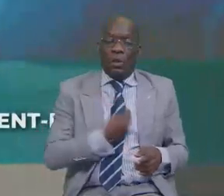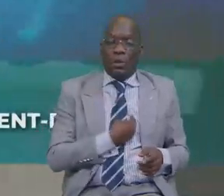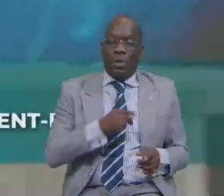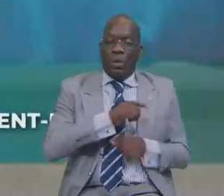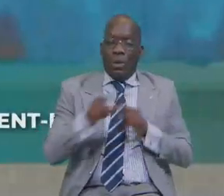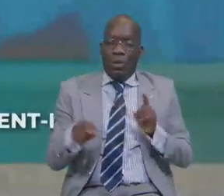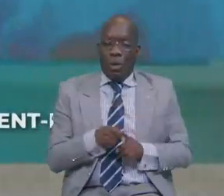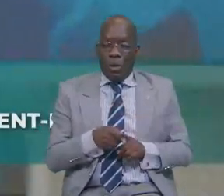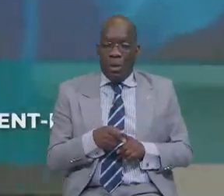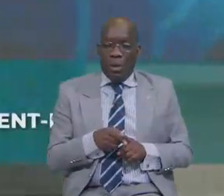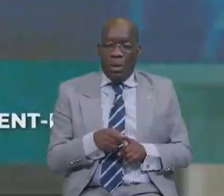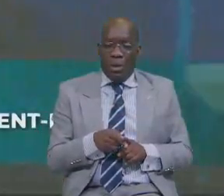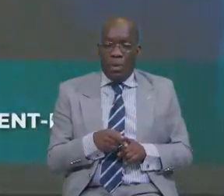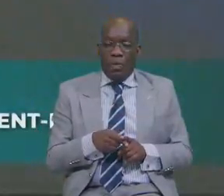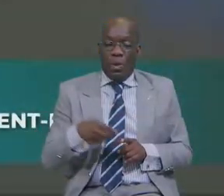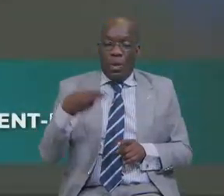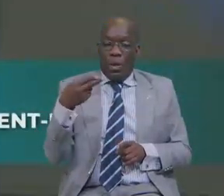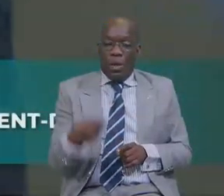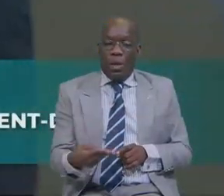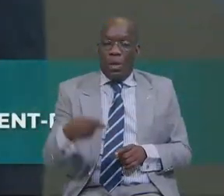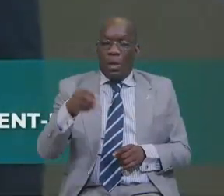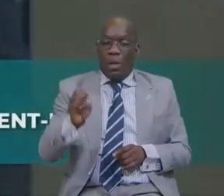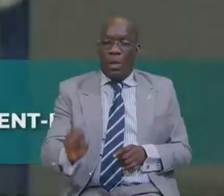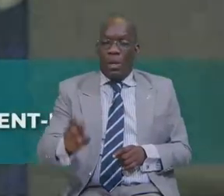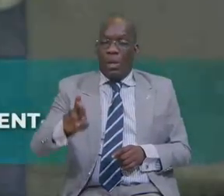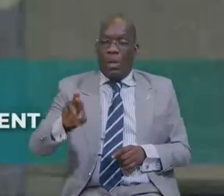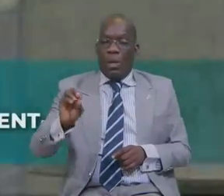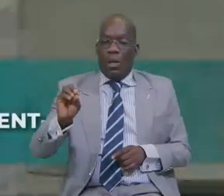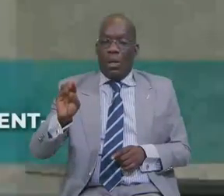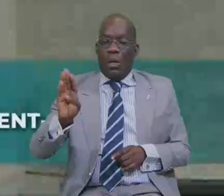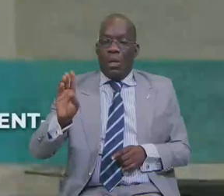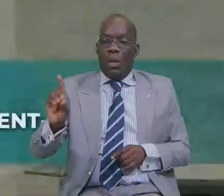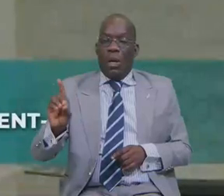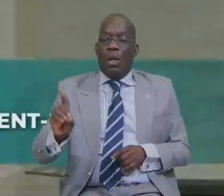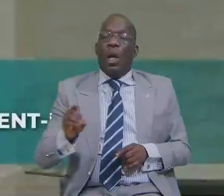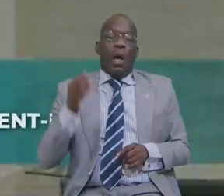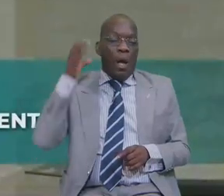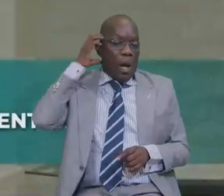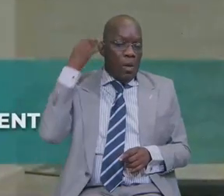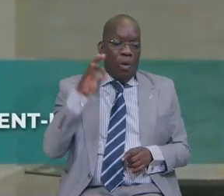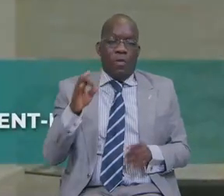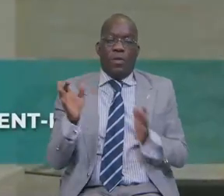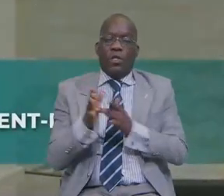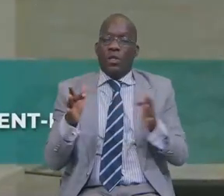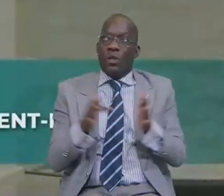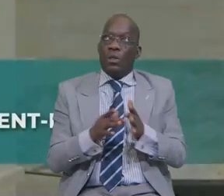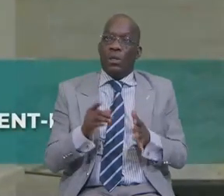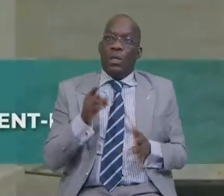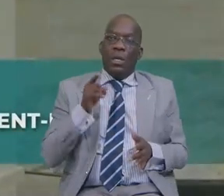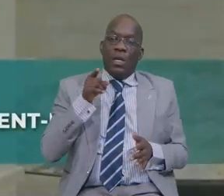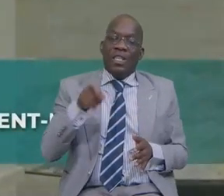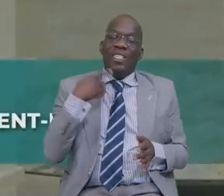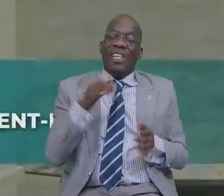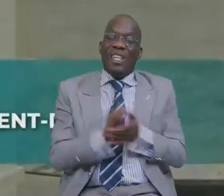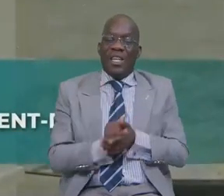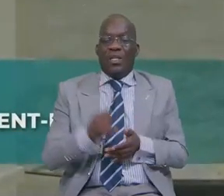Quand Hérode a entendu parler de Jésus, il a dit Jean-Baptiste est ressuscité.